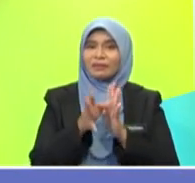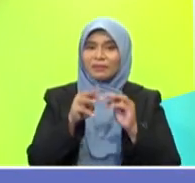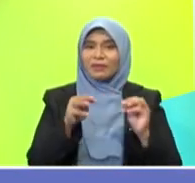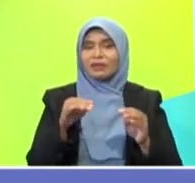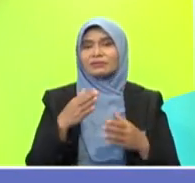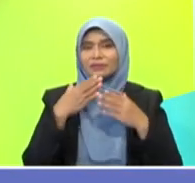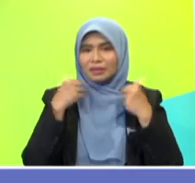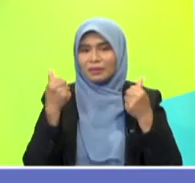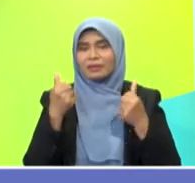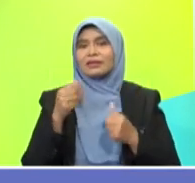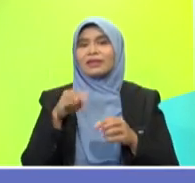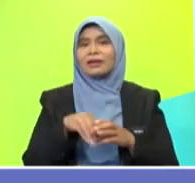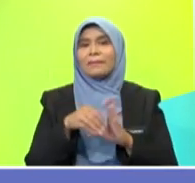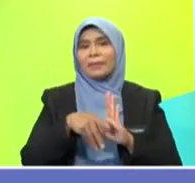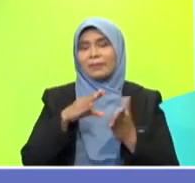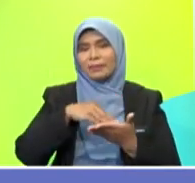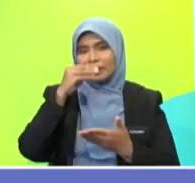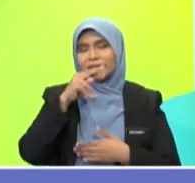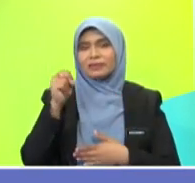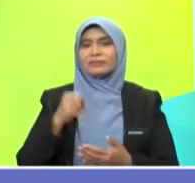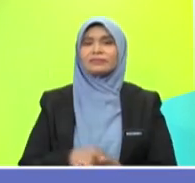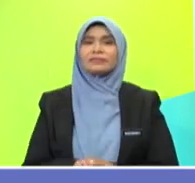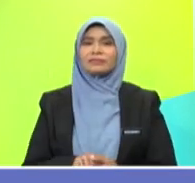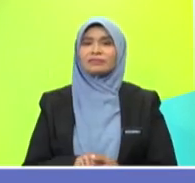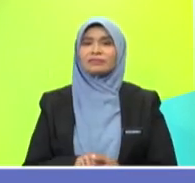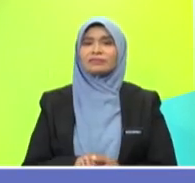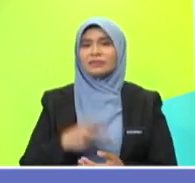dalam pembelajaran dan pelajaran